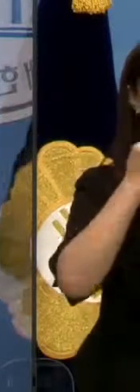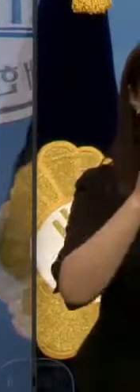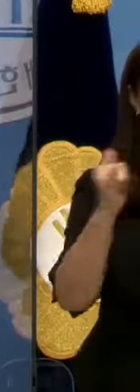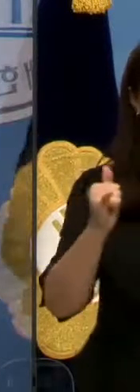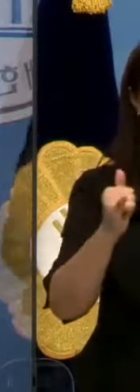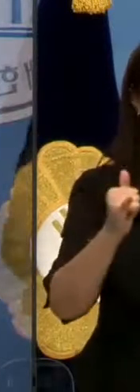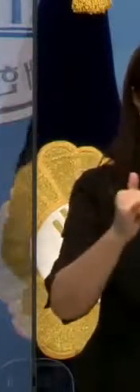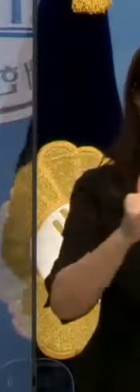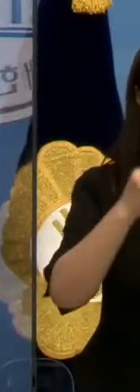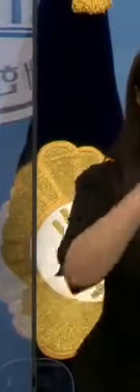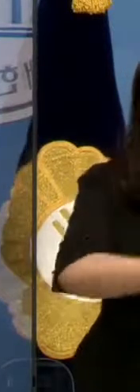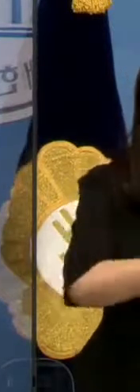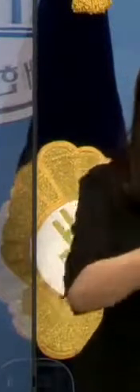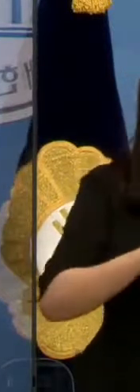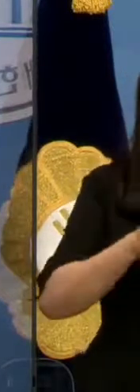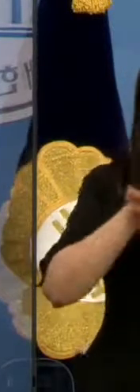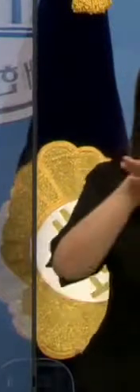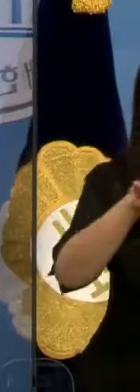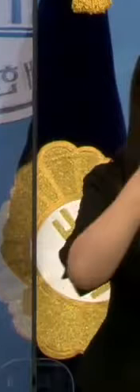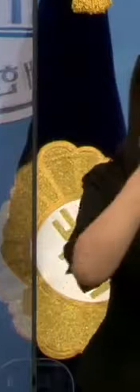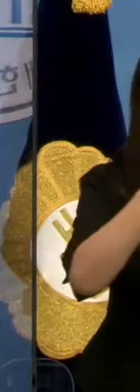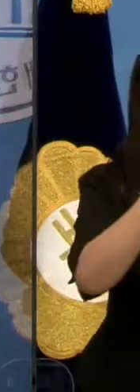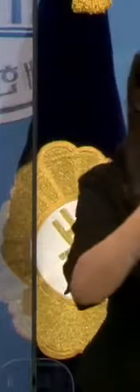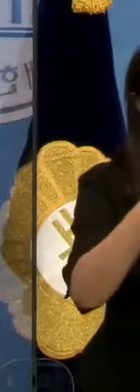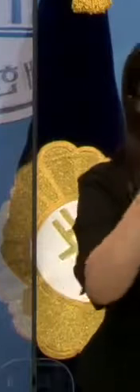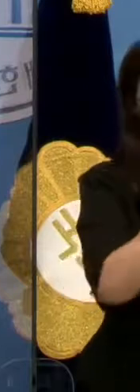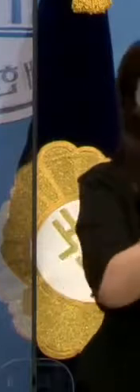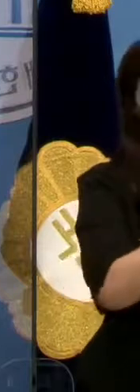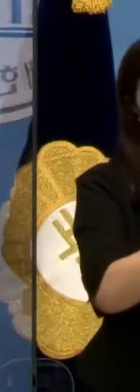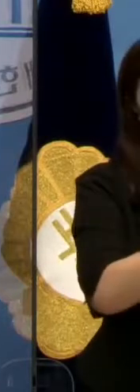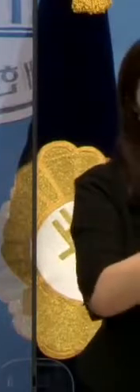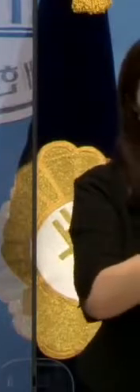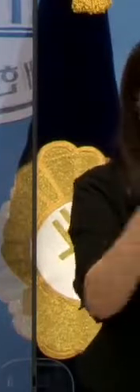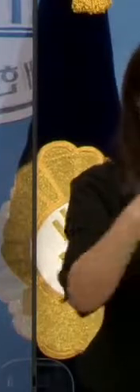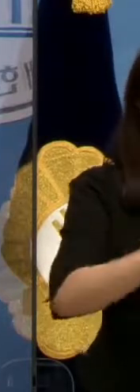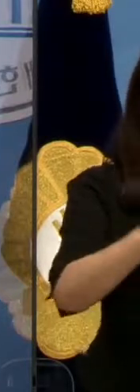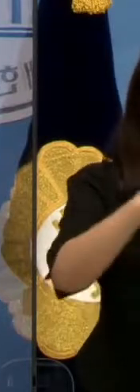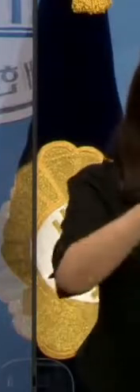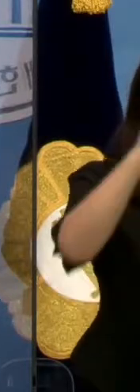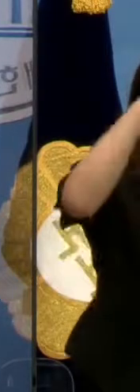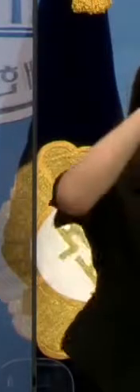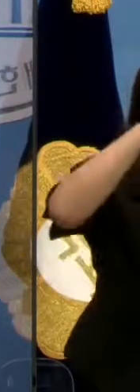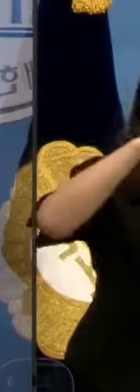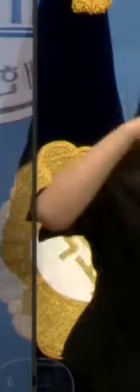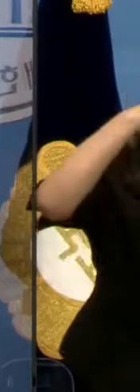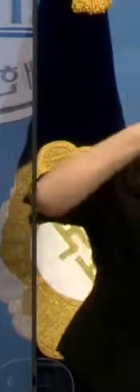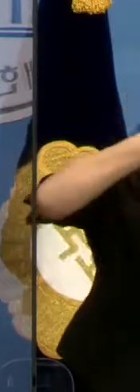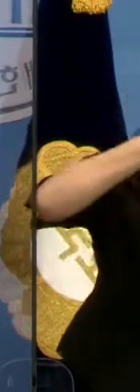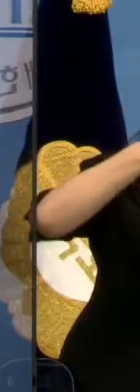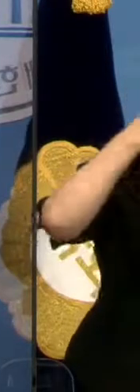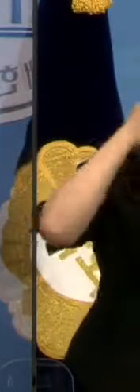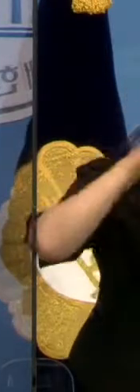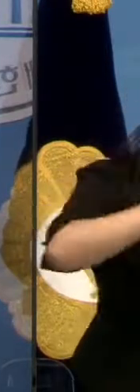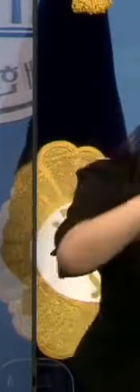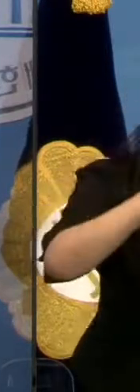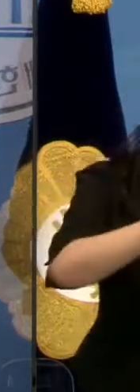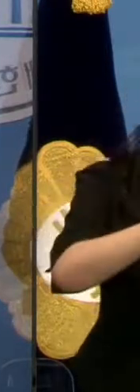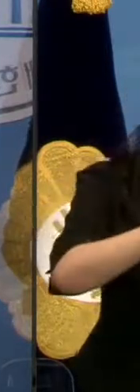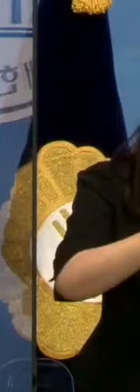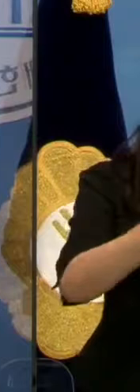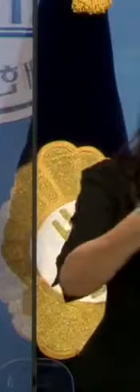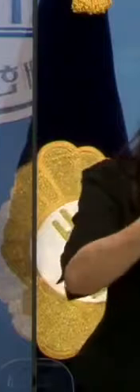지원하겠습니다. 둘째, 가구별 면적 상향, 층간소음 차단 등 적정 주거 기준을